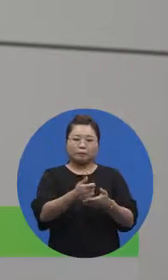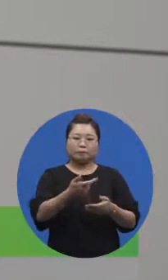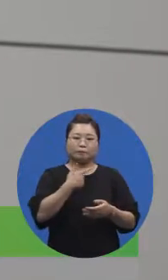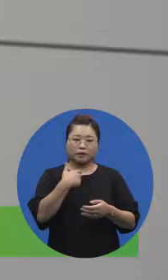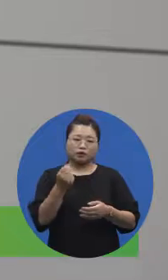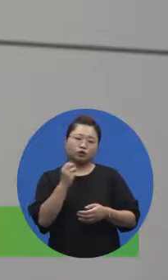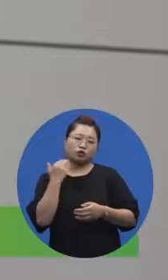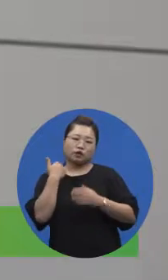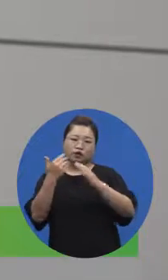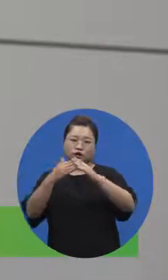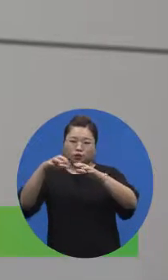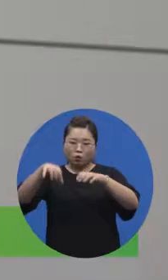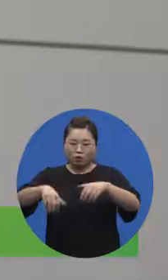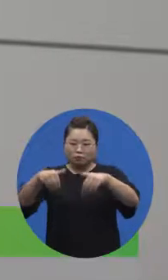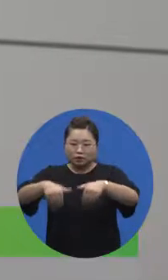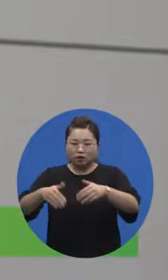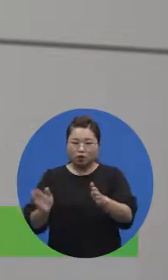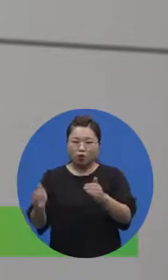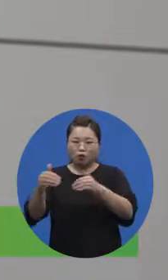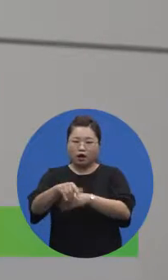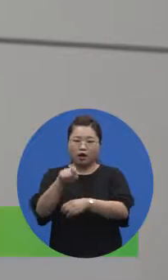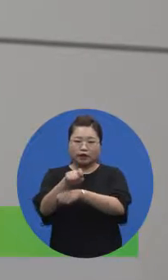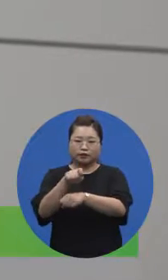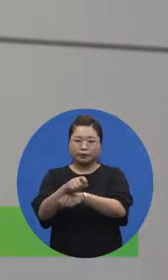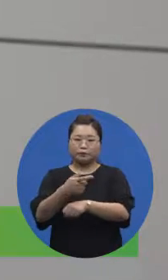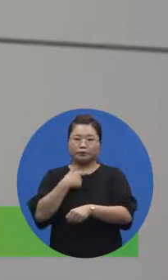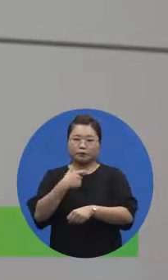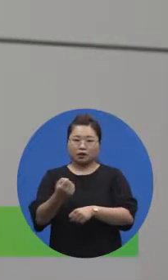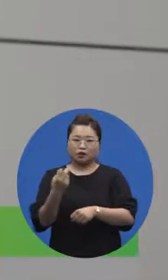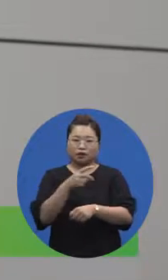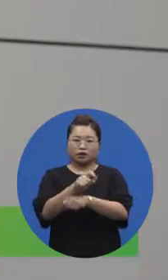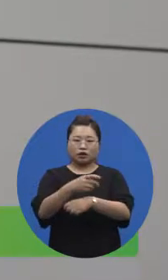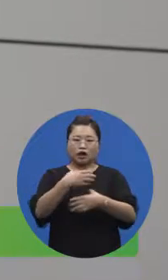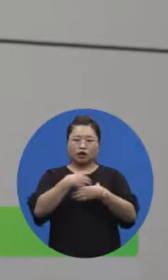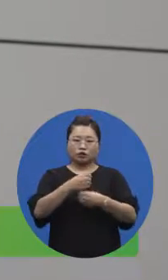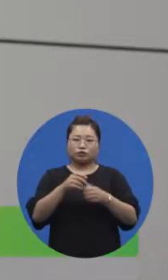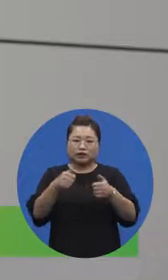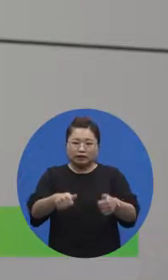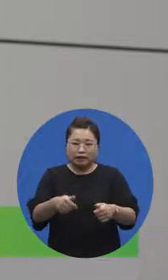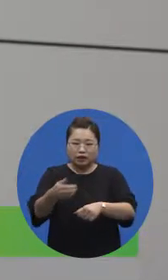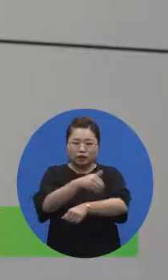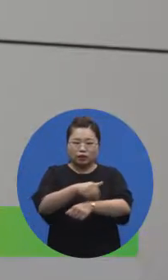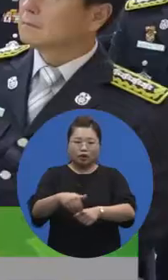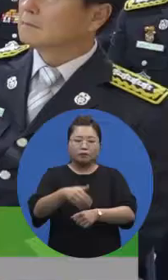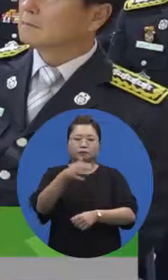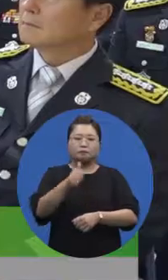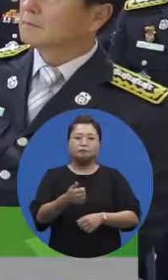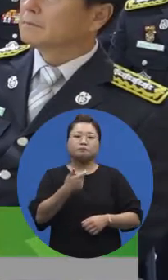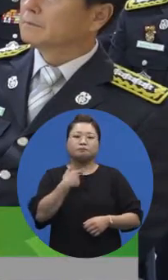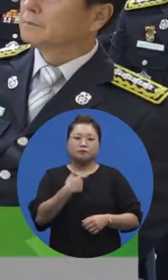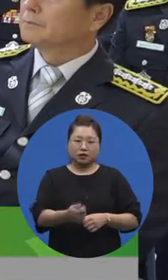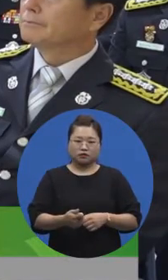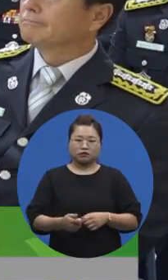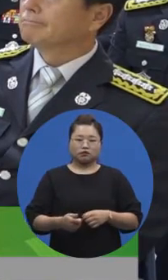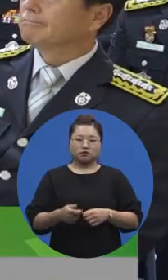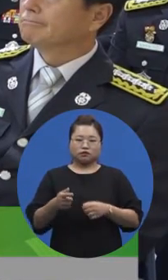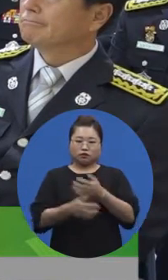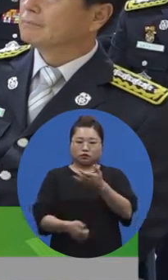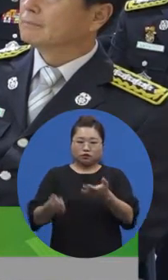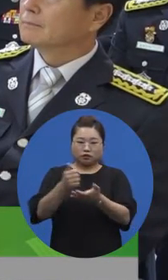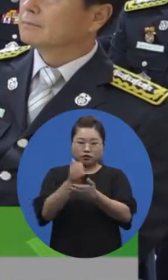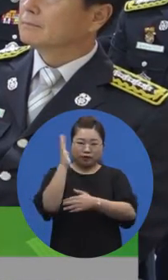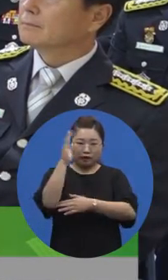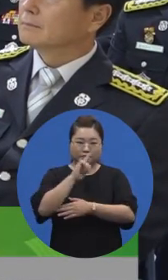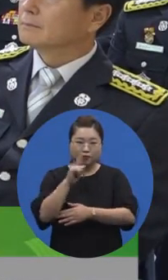기록정책부장, 청와대 대통령비서실 선임행정관, 행정안전부 인사기획관 등을 역임했습니다. 한